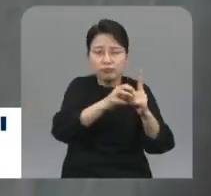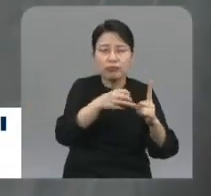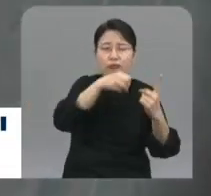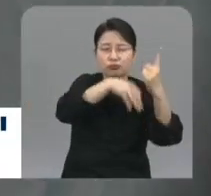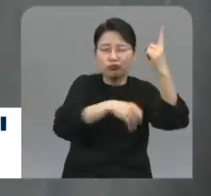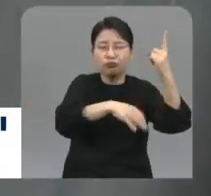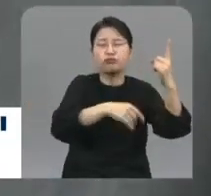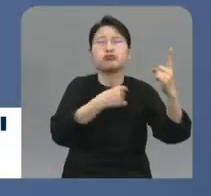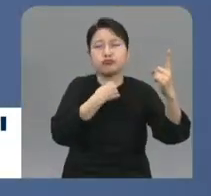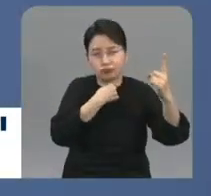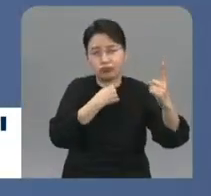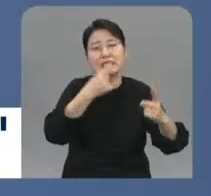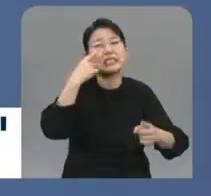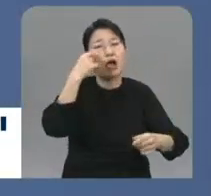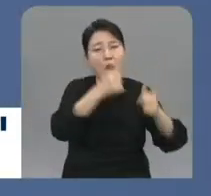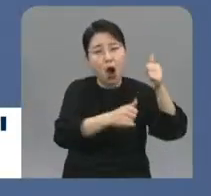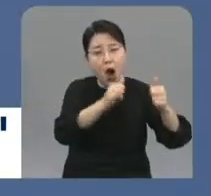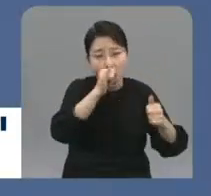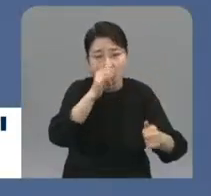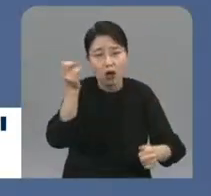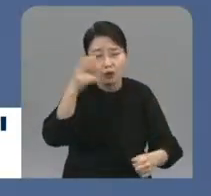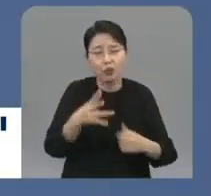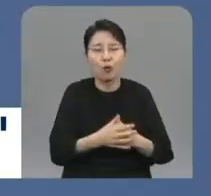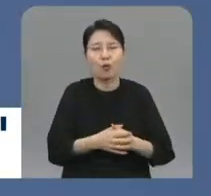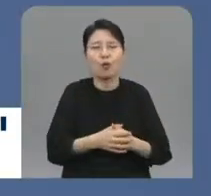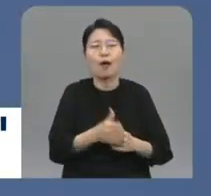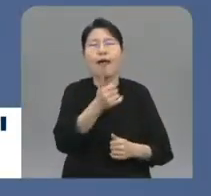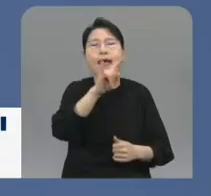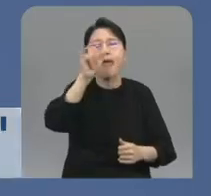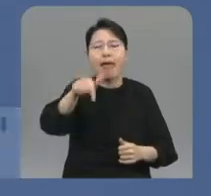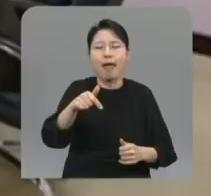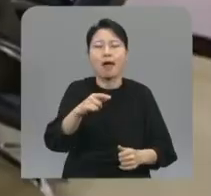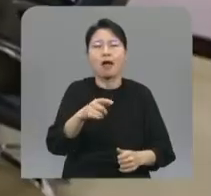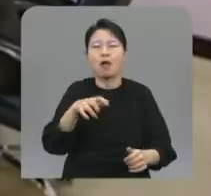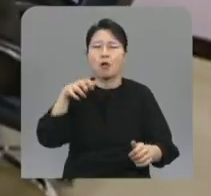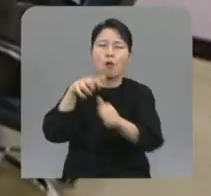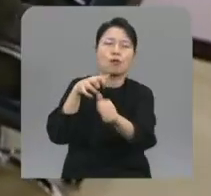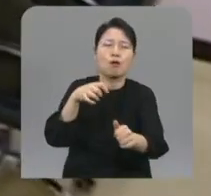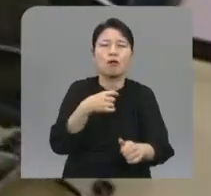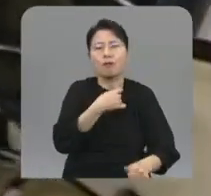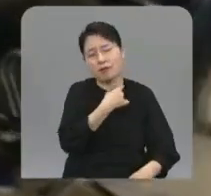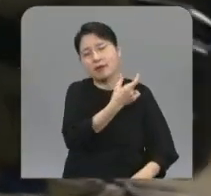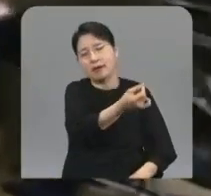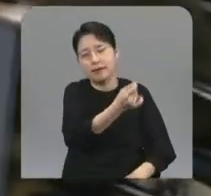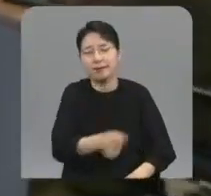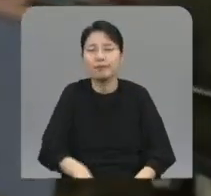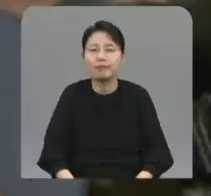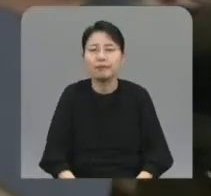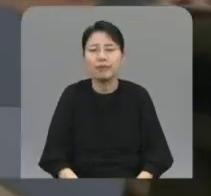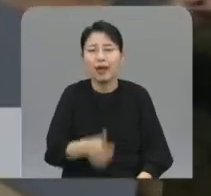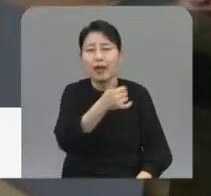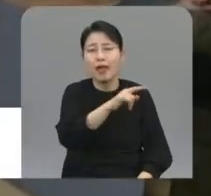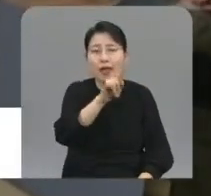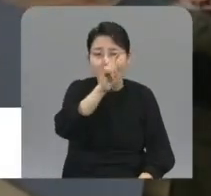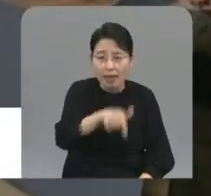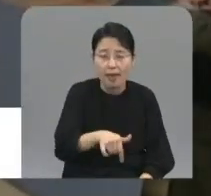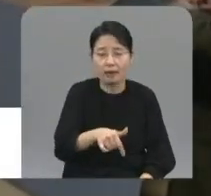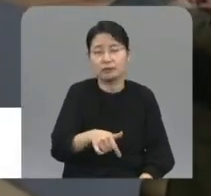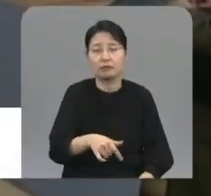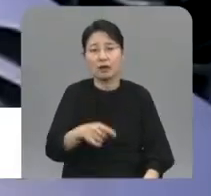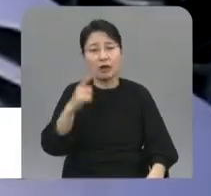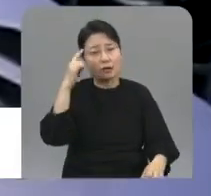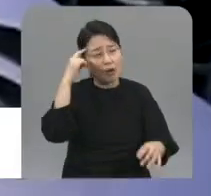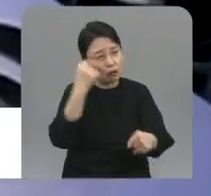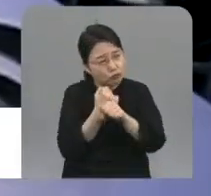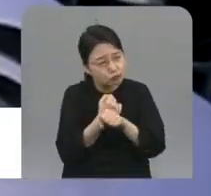73 kali termasuk 8 rudal balistik antar benua icpm tahun lalu kopita juga memperhatikan Korea